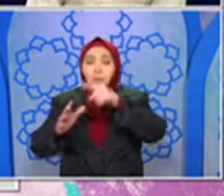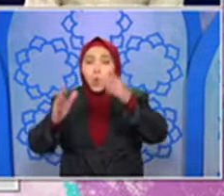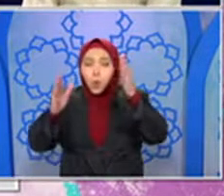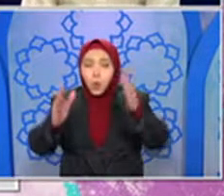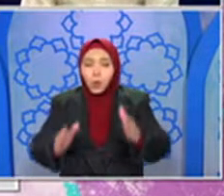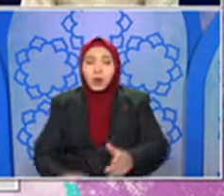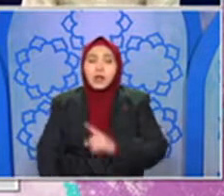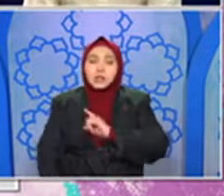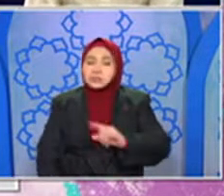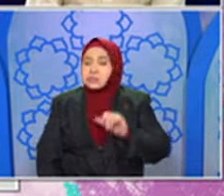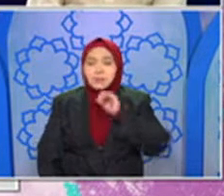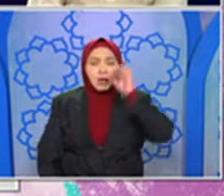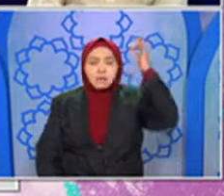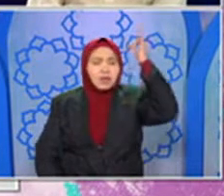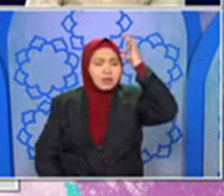ظننتم أن